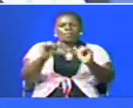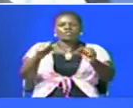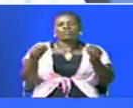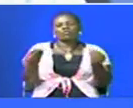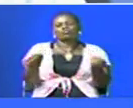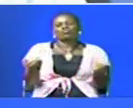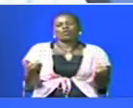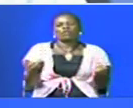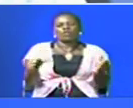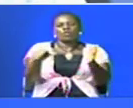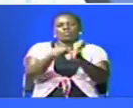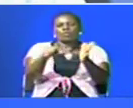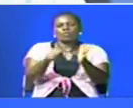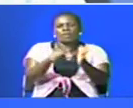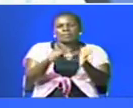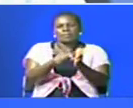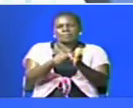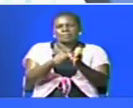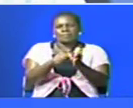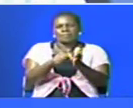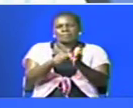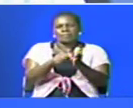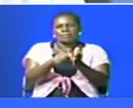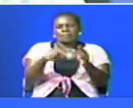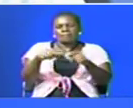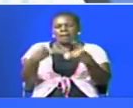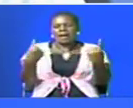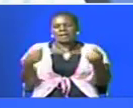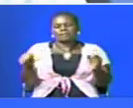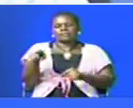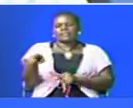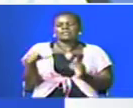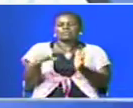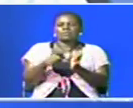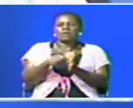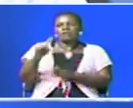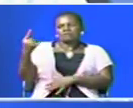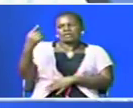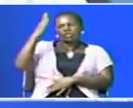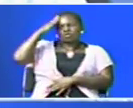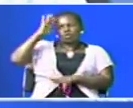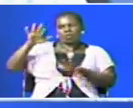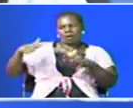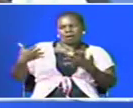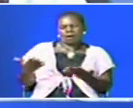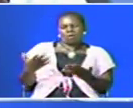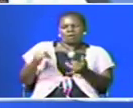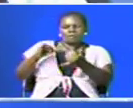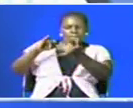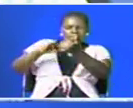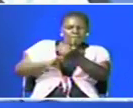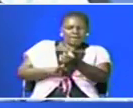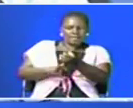ndio chombo cha kuweza kusuluhisha matatizo kama haya. Kwanza tu tujue katika ndoa